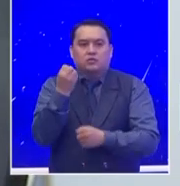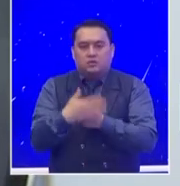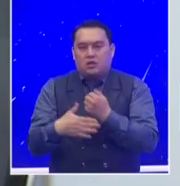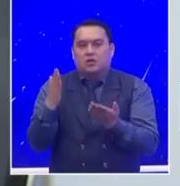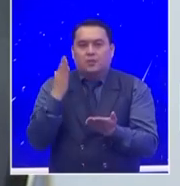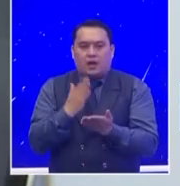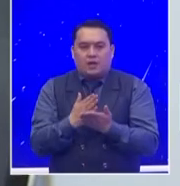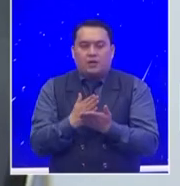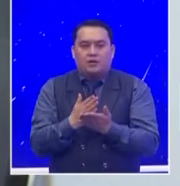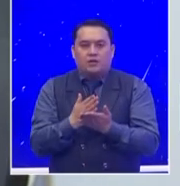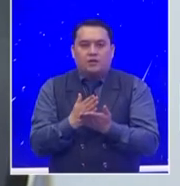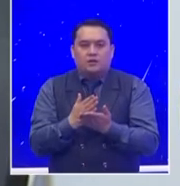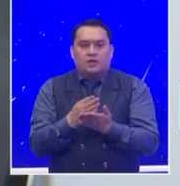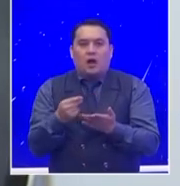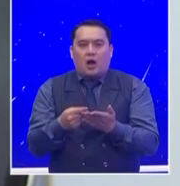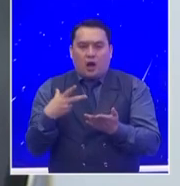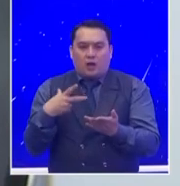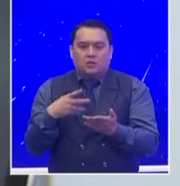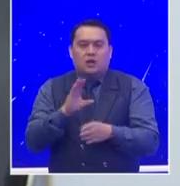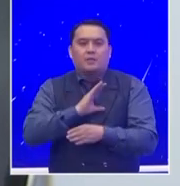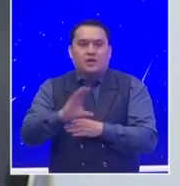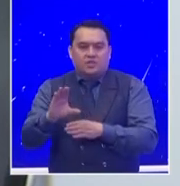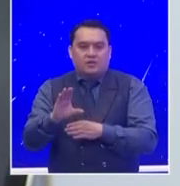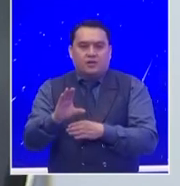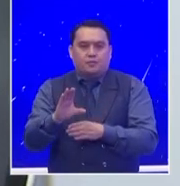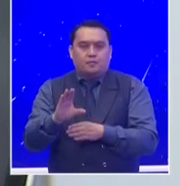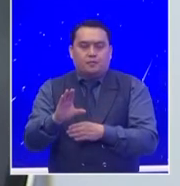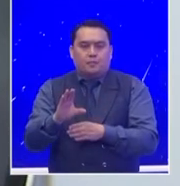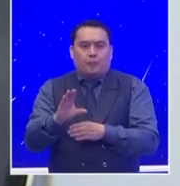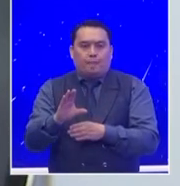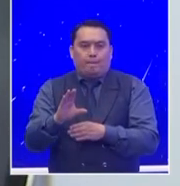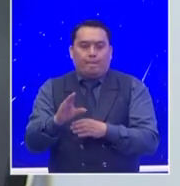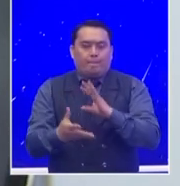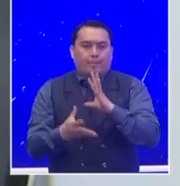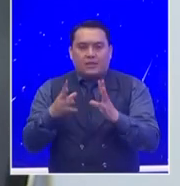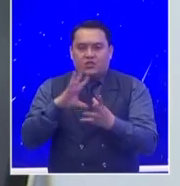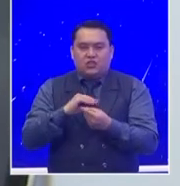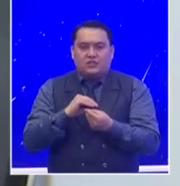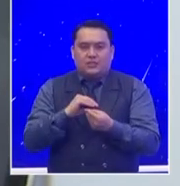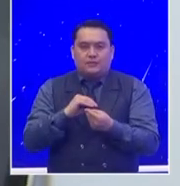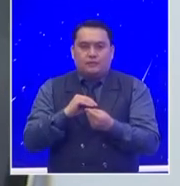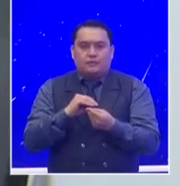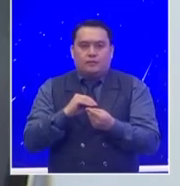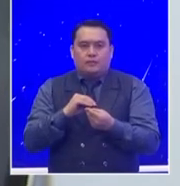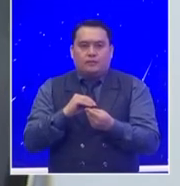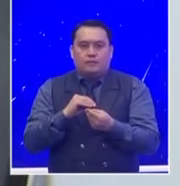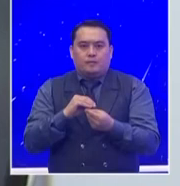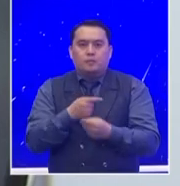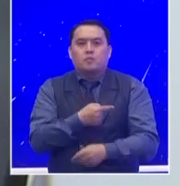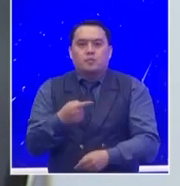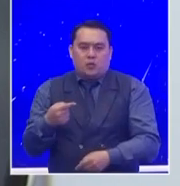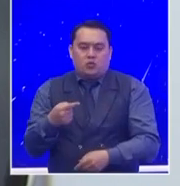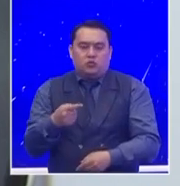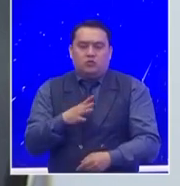де ол анализдер жіберіліп, оның нәтижесі жаңағы не подтвердилось, отрицательно болып